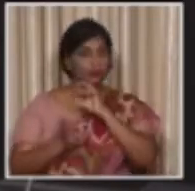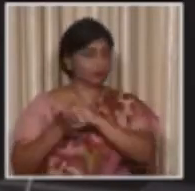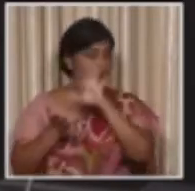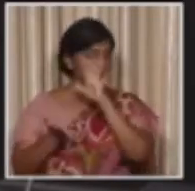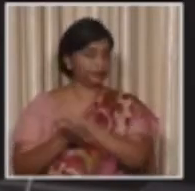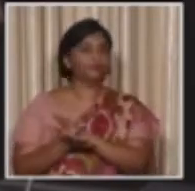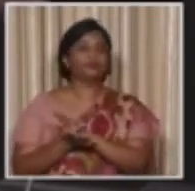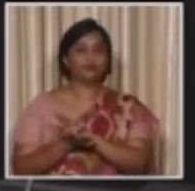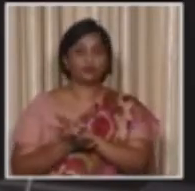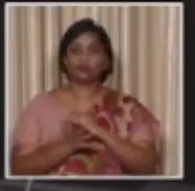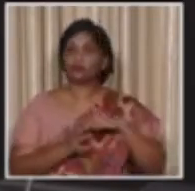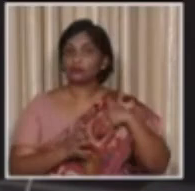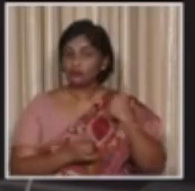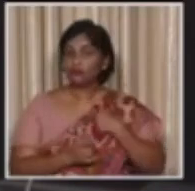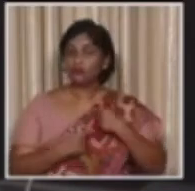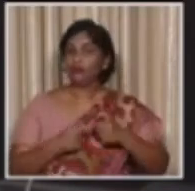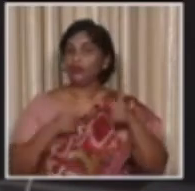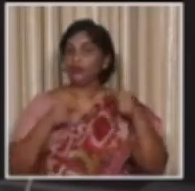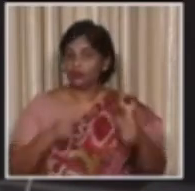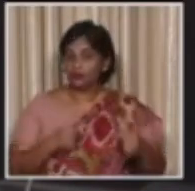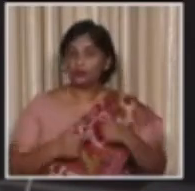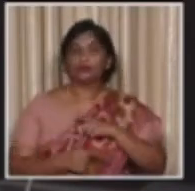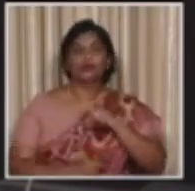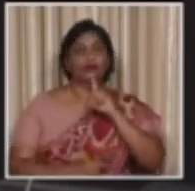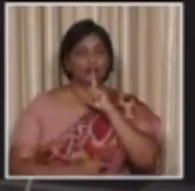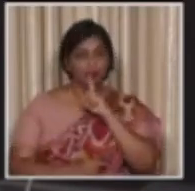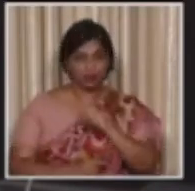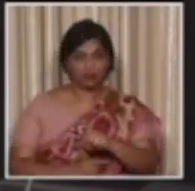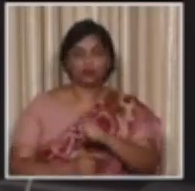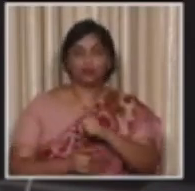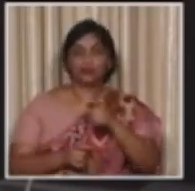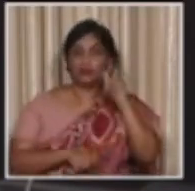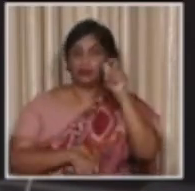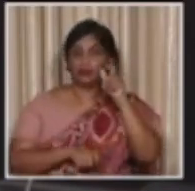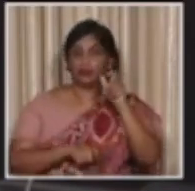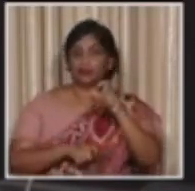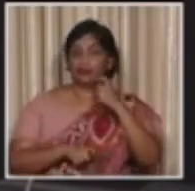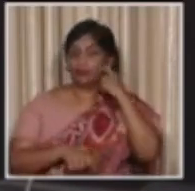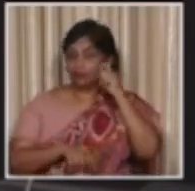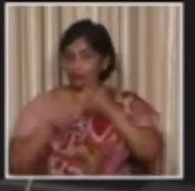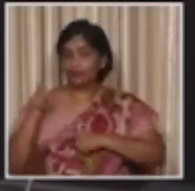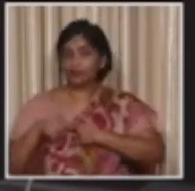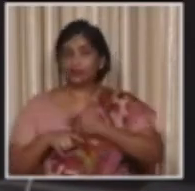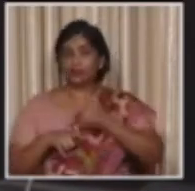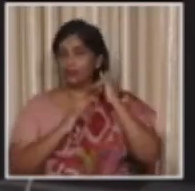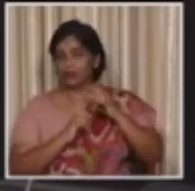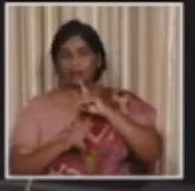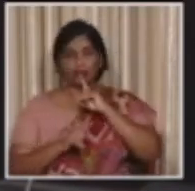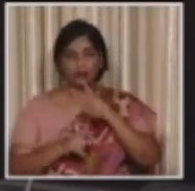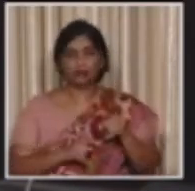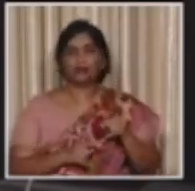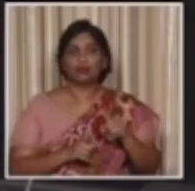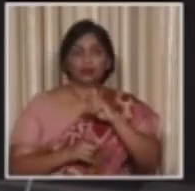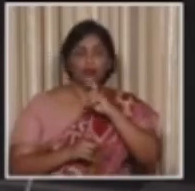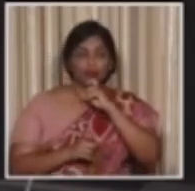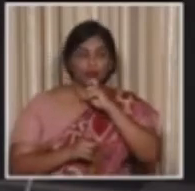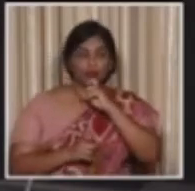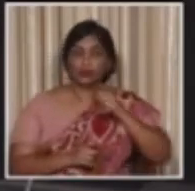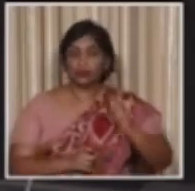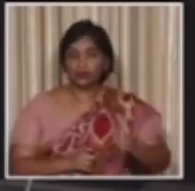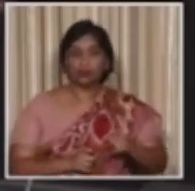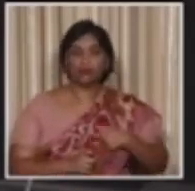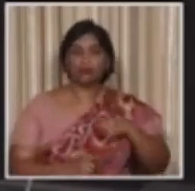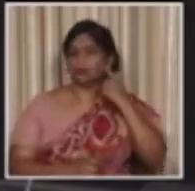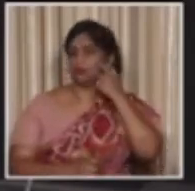දැම්මහම මූලික ප්‍රතිවිරෝධතාවයක් ඉදිරිපත් කරලා පැමිණිලිකාර මේ විත්තිකාර පාර්ශවයෙන් පළවෙනි නඩුකාර